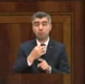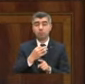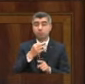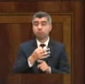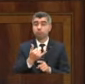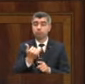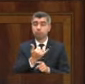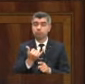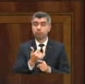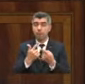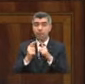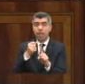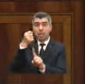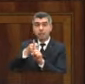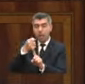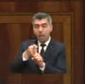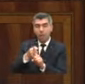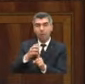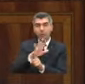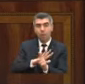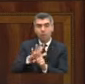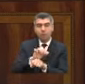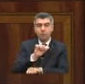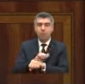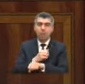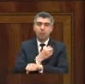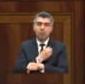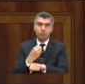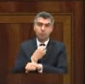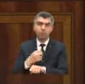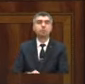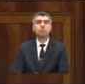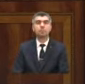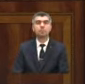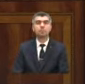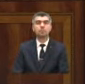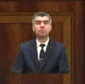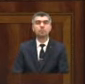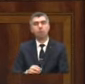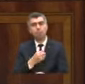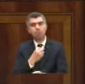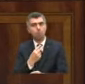عبر مقترحات إصلاحية في منظومة الحماية الاجتماعية عامة والصحية خاصة.